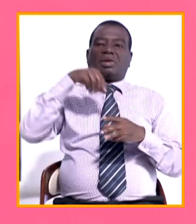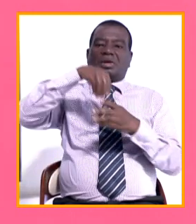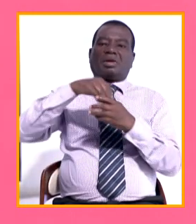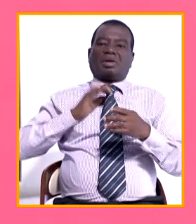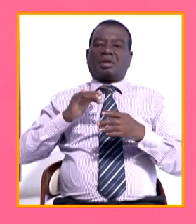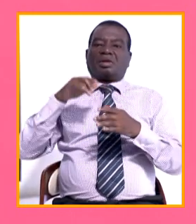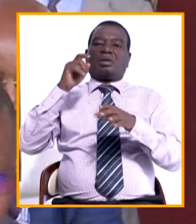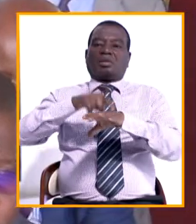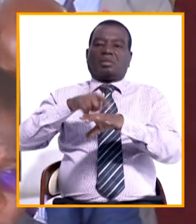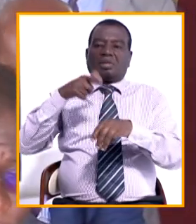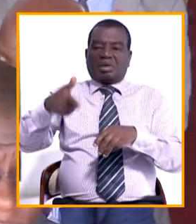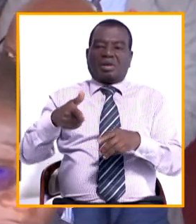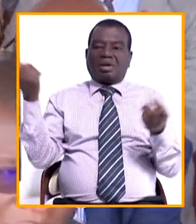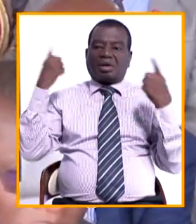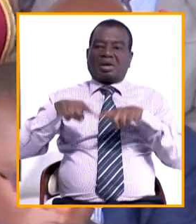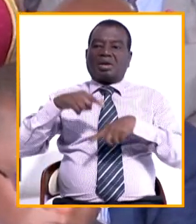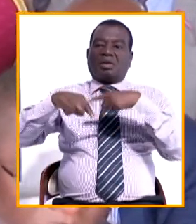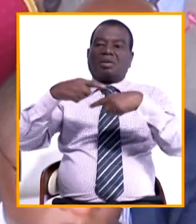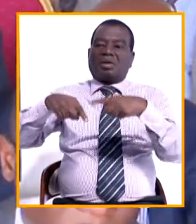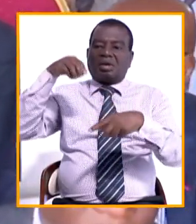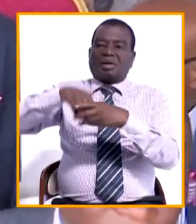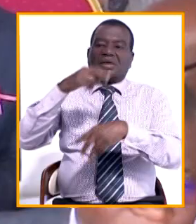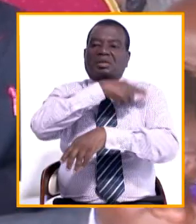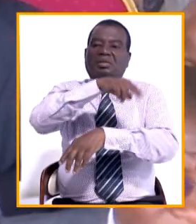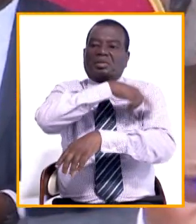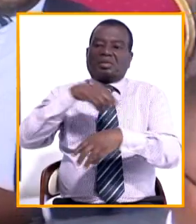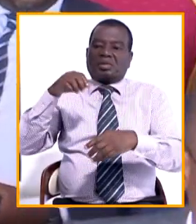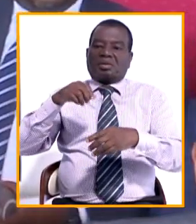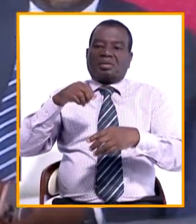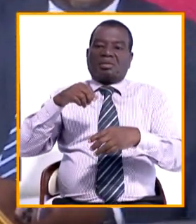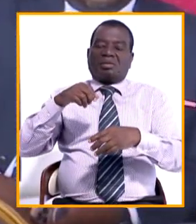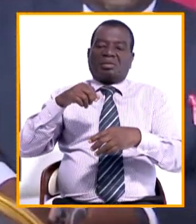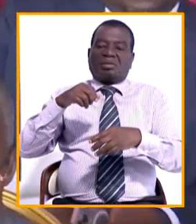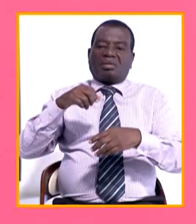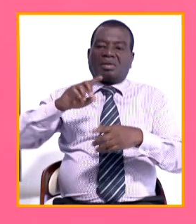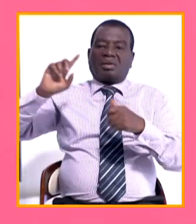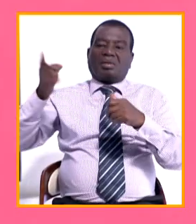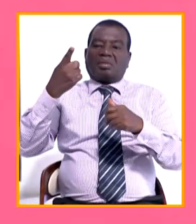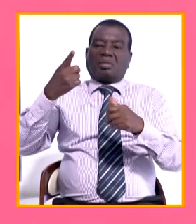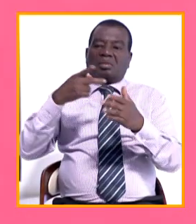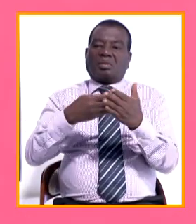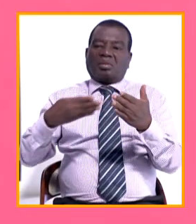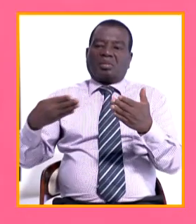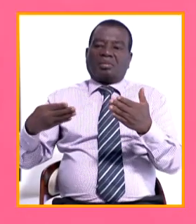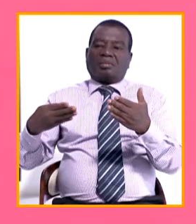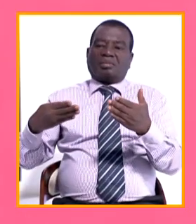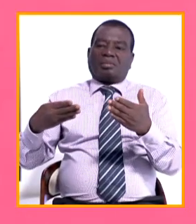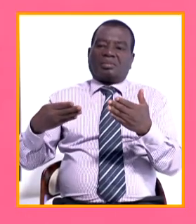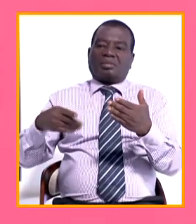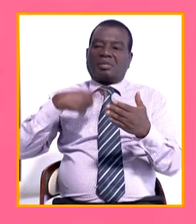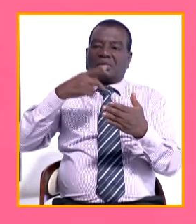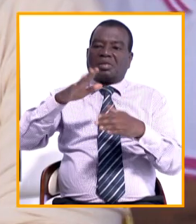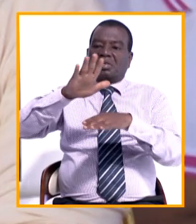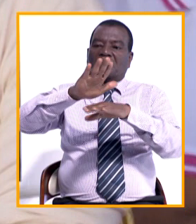moments-là, lorsque vous vous rendez dans ces centres comme ceux-ci, la première chose qui